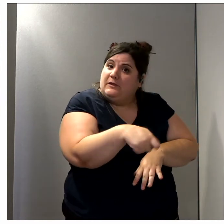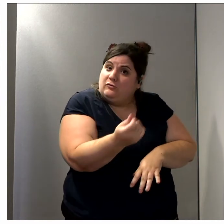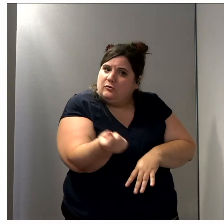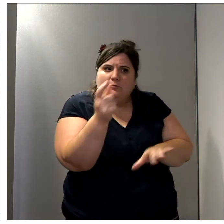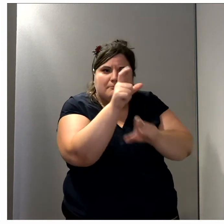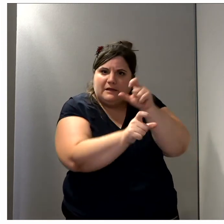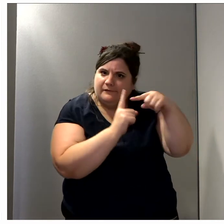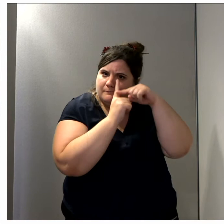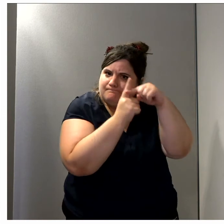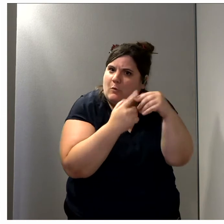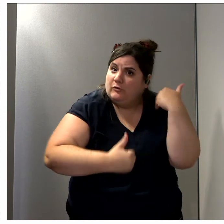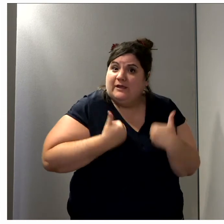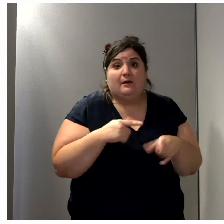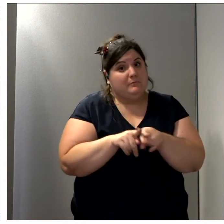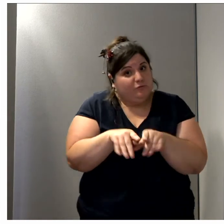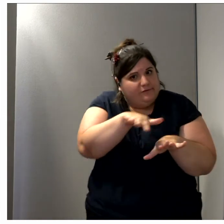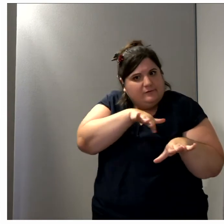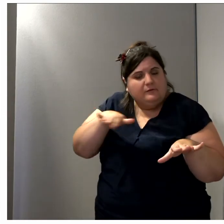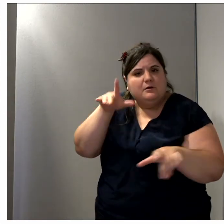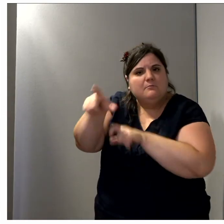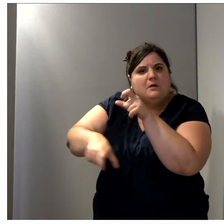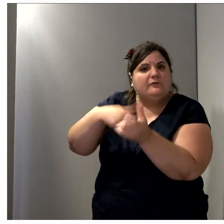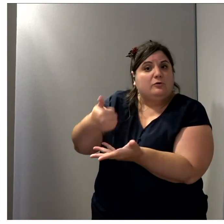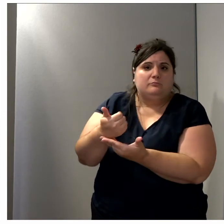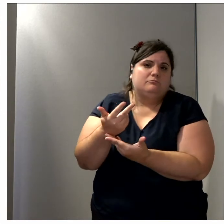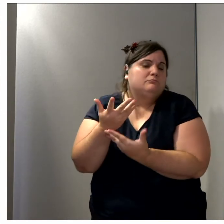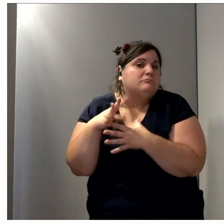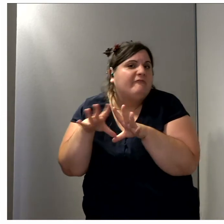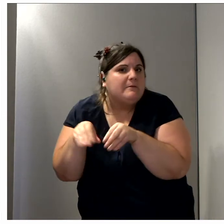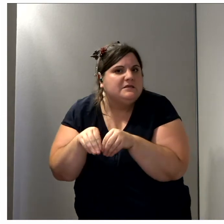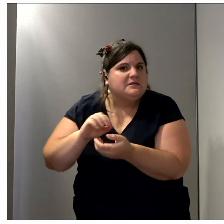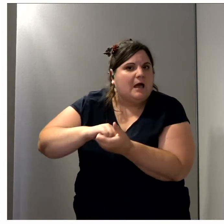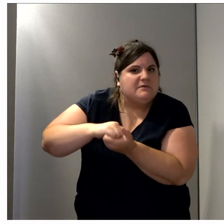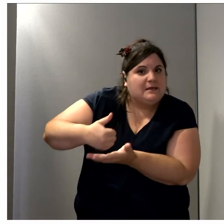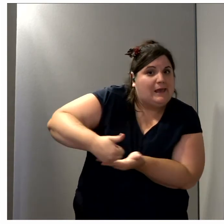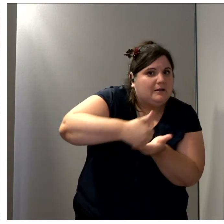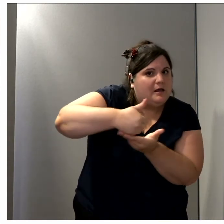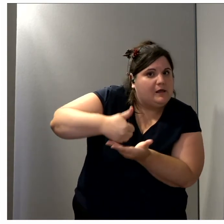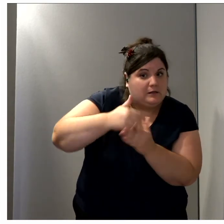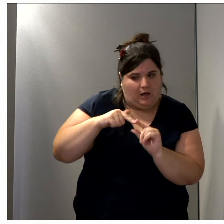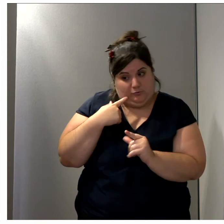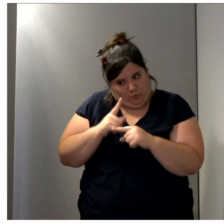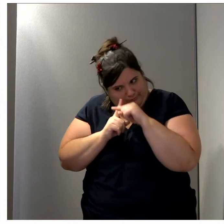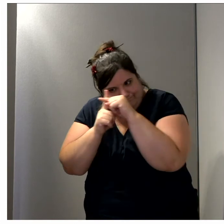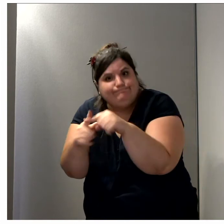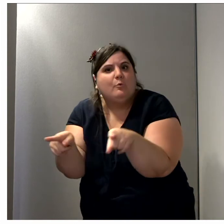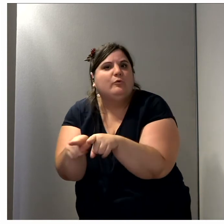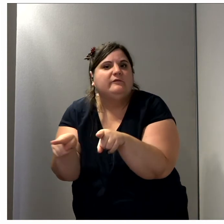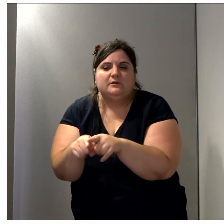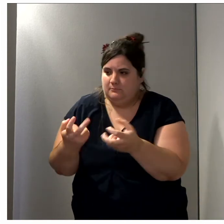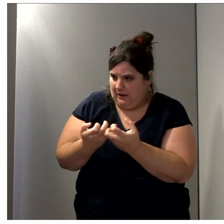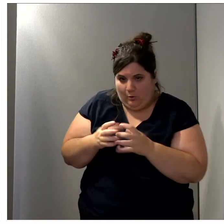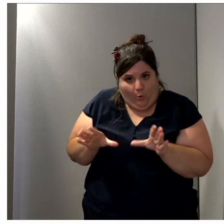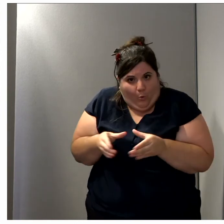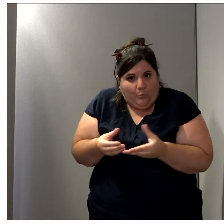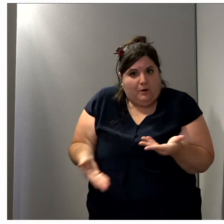des aidants, par de l'accueil de proximité, des appels téléphoniques, de l'écoute, des groupes de parole, de l'aide à